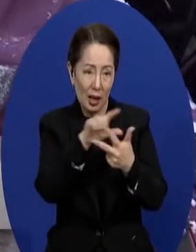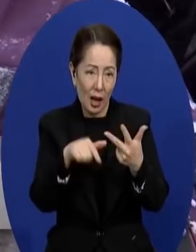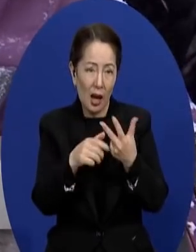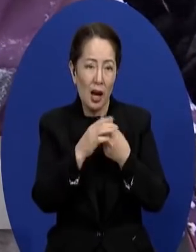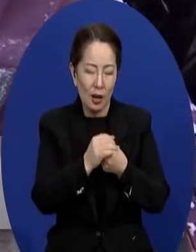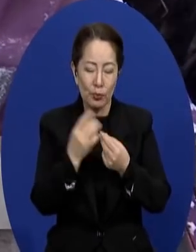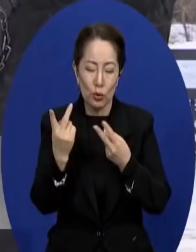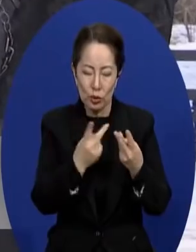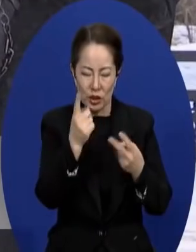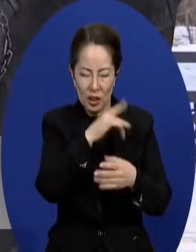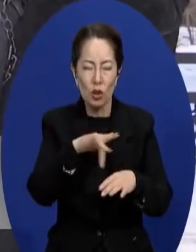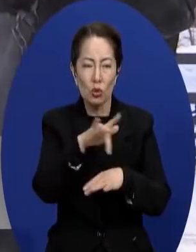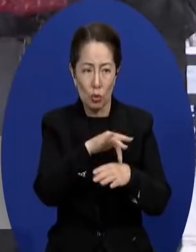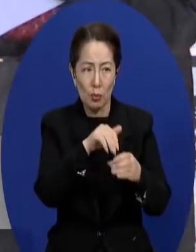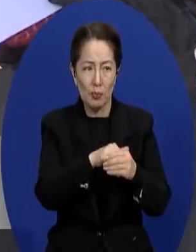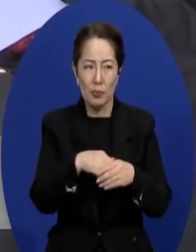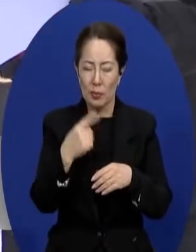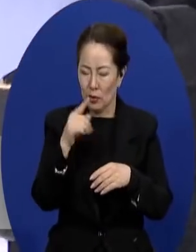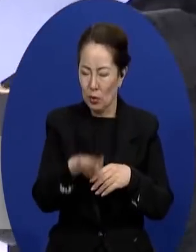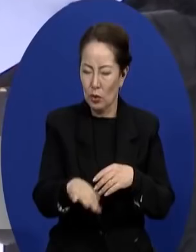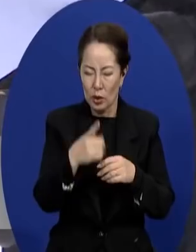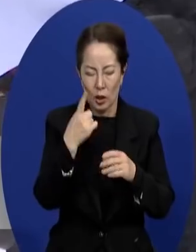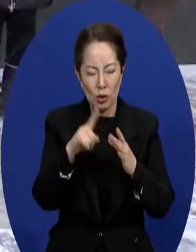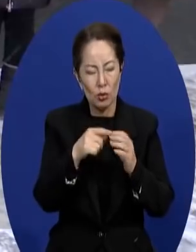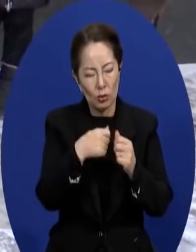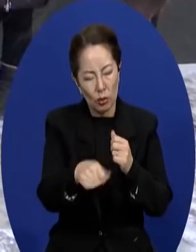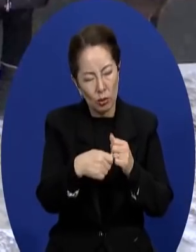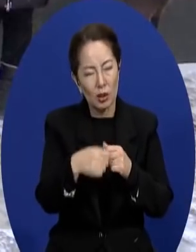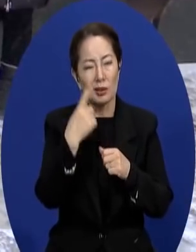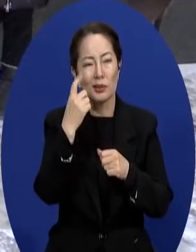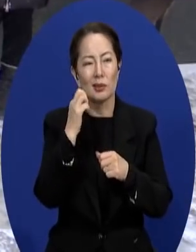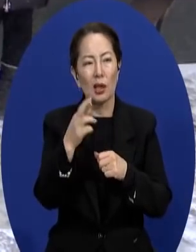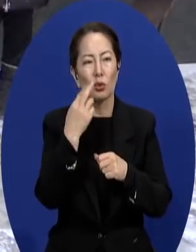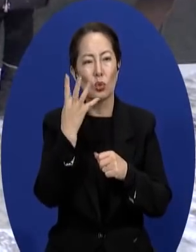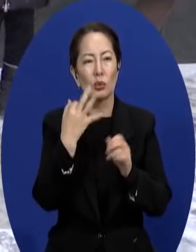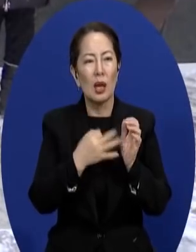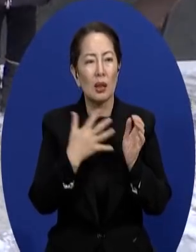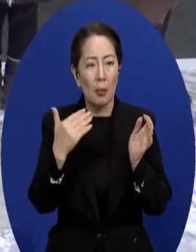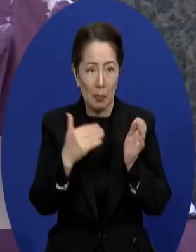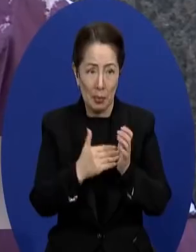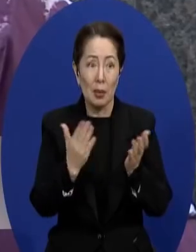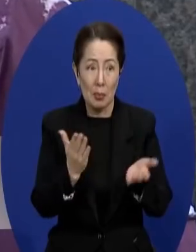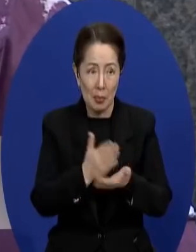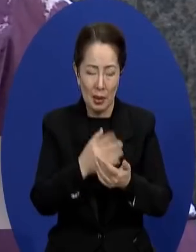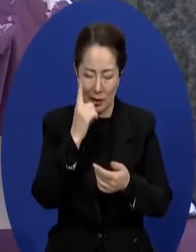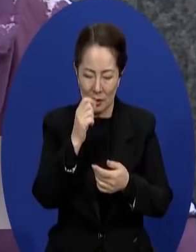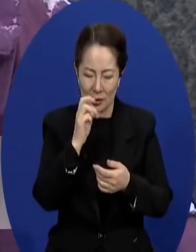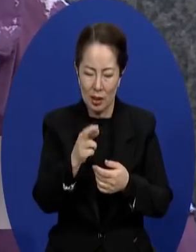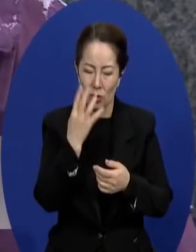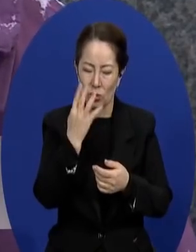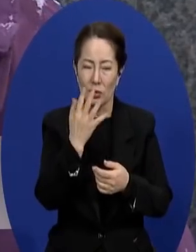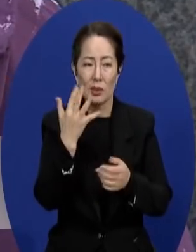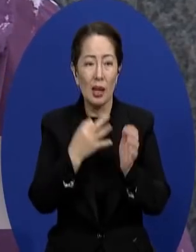үйлчлэгээ нэг дор байдаг юм аа. Нэг хүүхдийг дундаж хэрэглээ сая 485,000 төгрөг сарын дундаж хэрэглээ юм байна. Сая 485,000